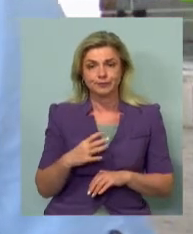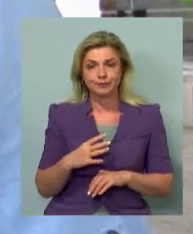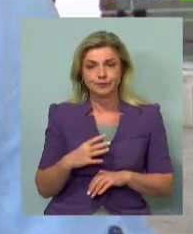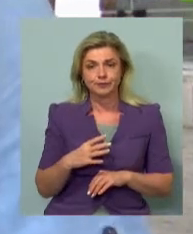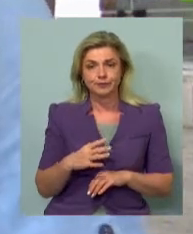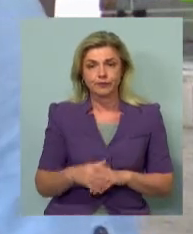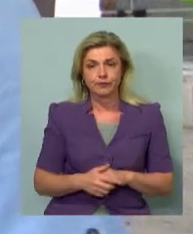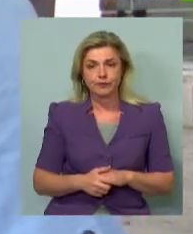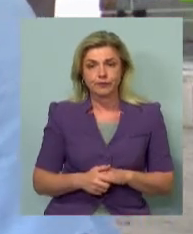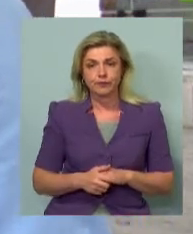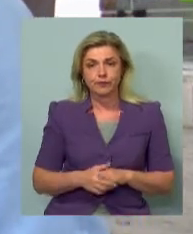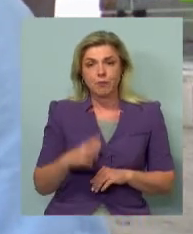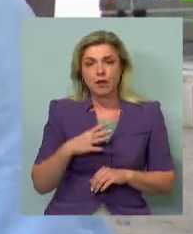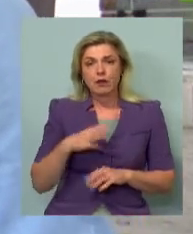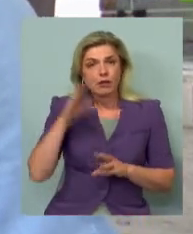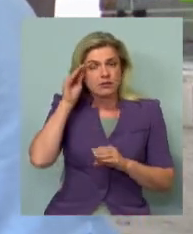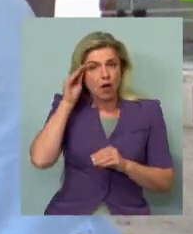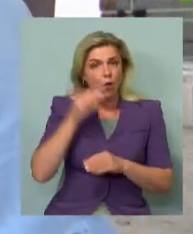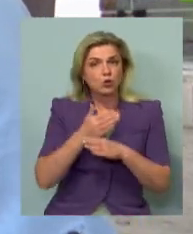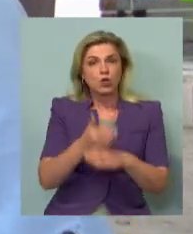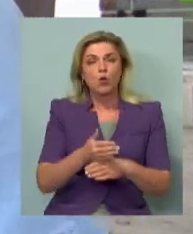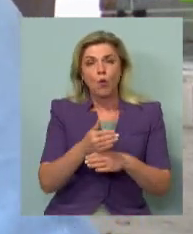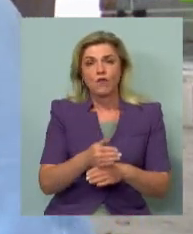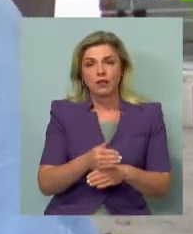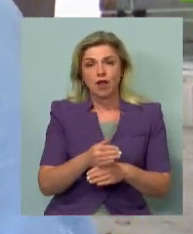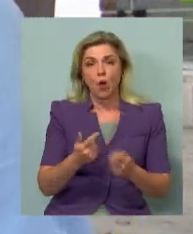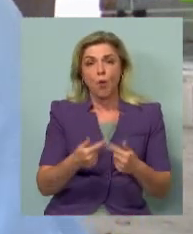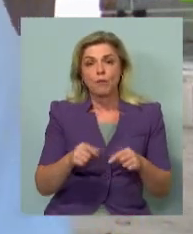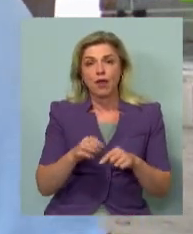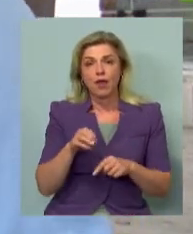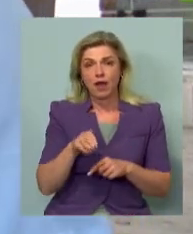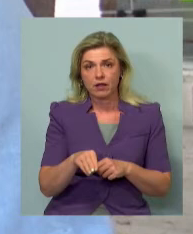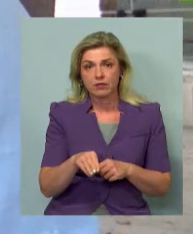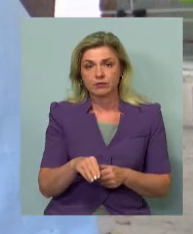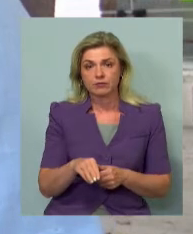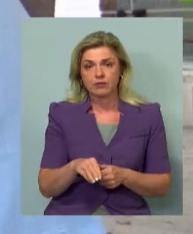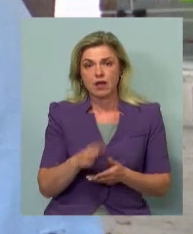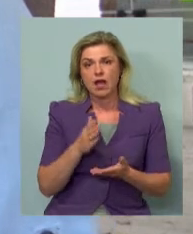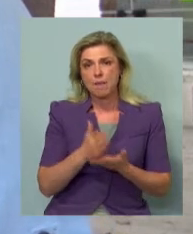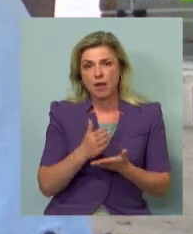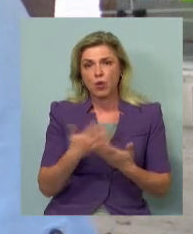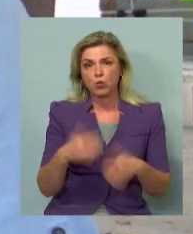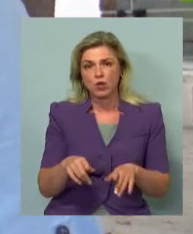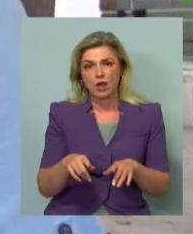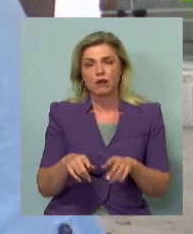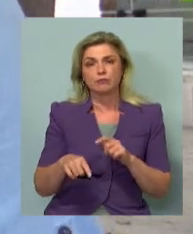за які був законсервований сам об'єкт, воно, звісно, мало там ізнос.